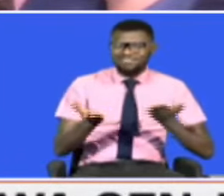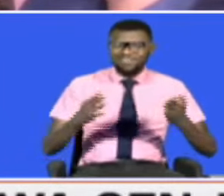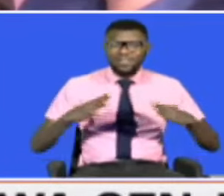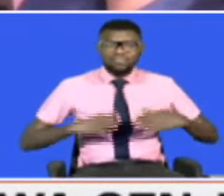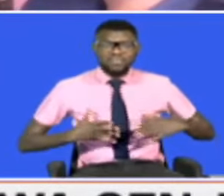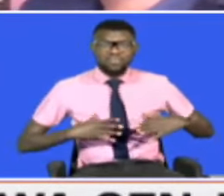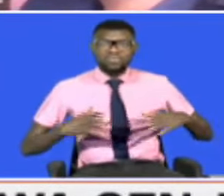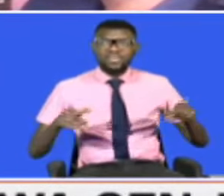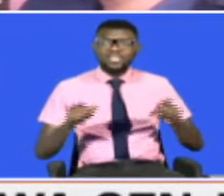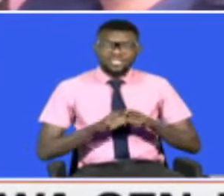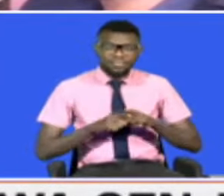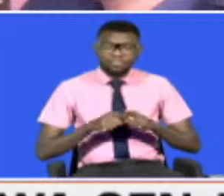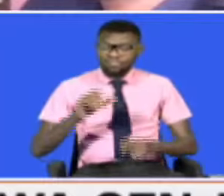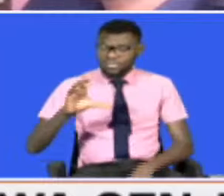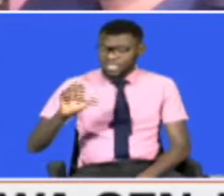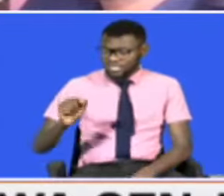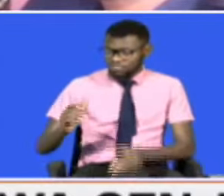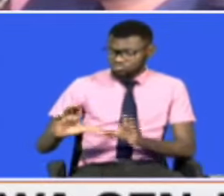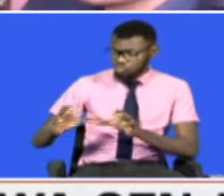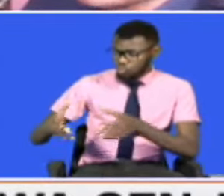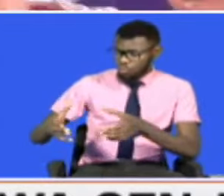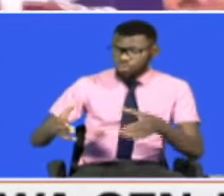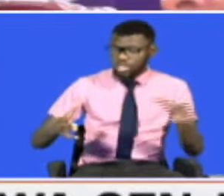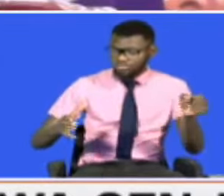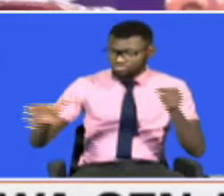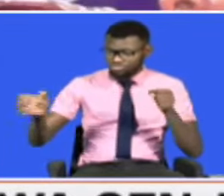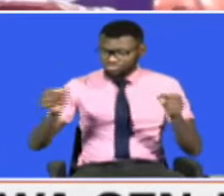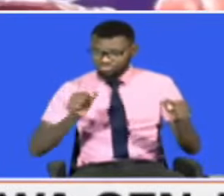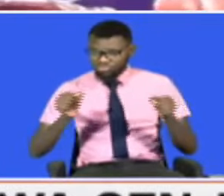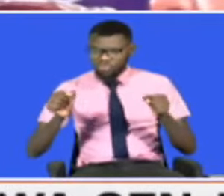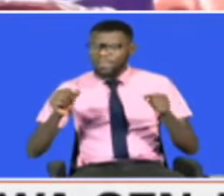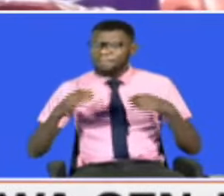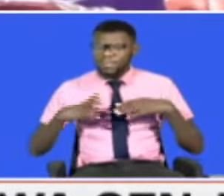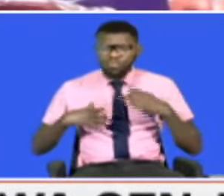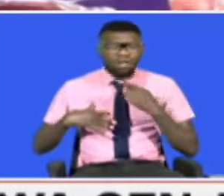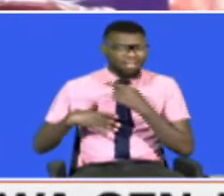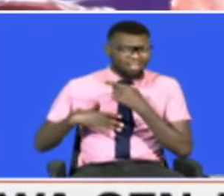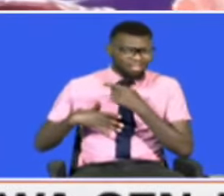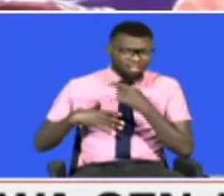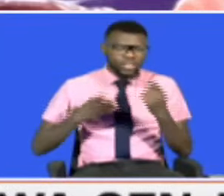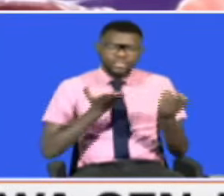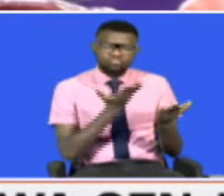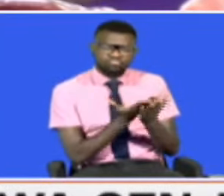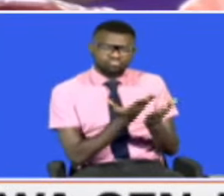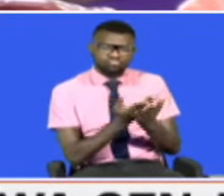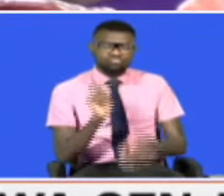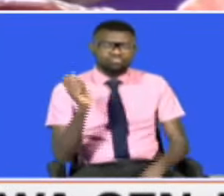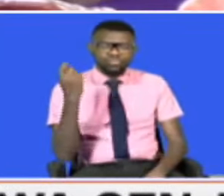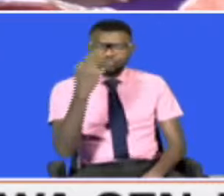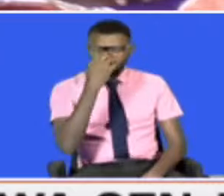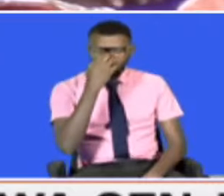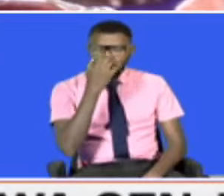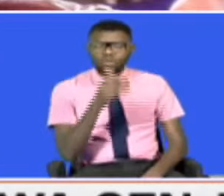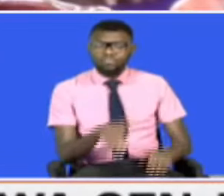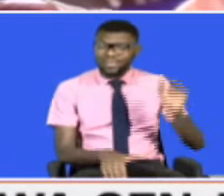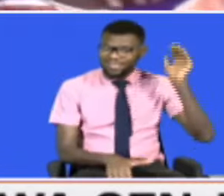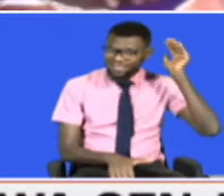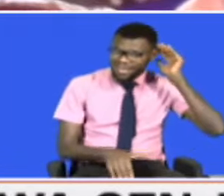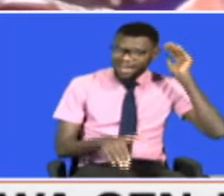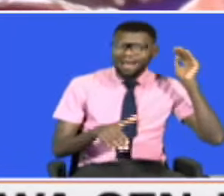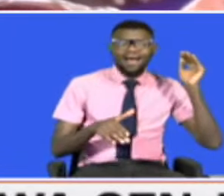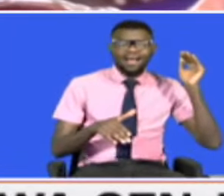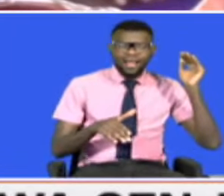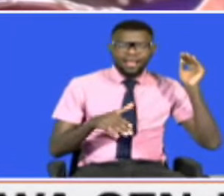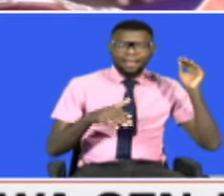uteuzi wa baraza la mawaziri, viongozi wamemrai Rais William Ruto kusikiza matakwa ya Wakenya na kuteua watu wenye